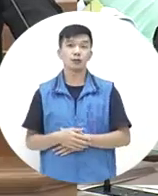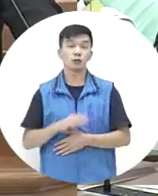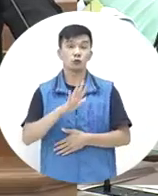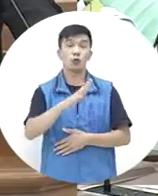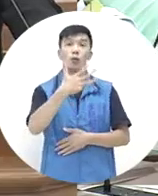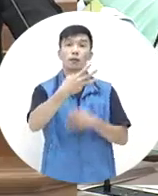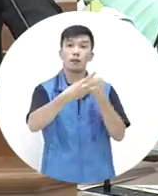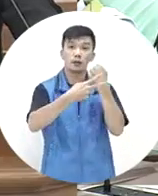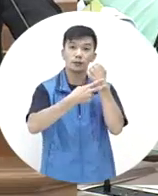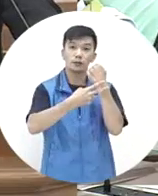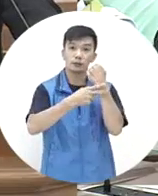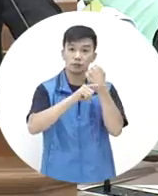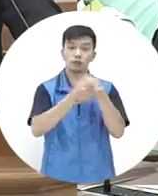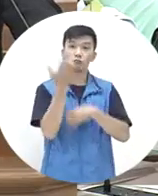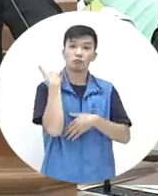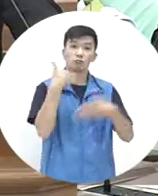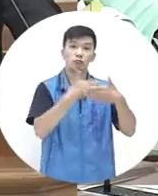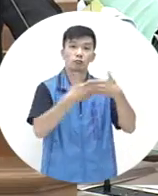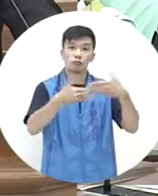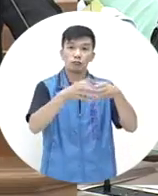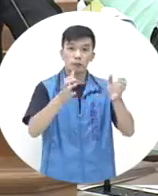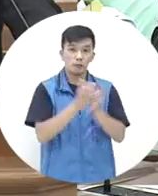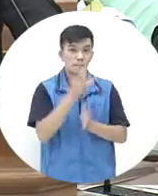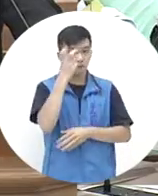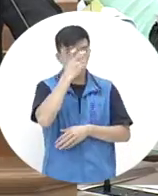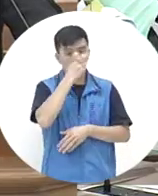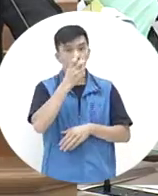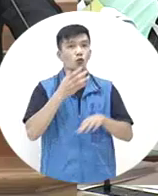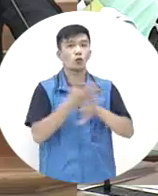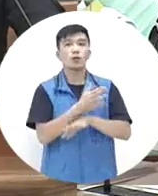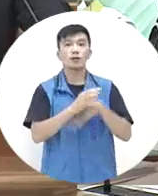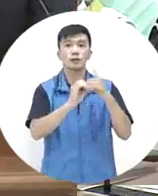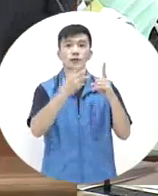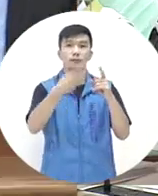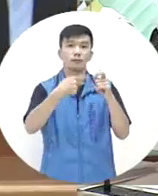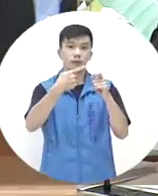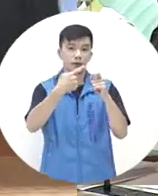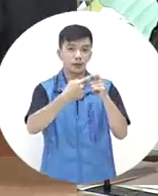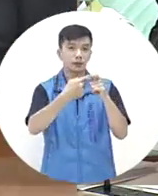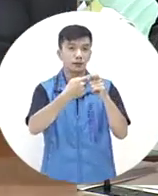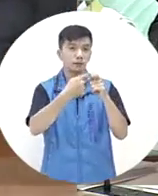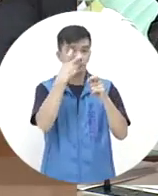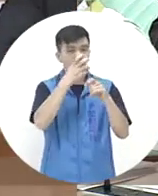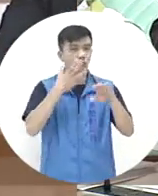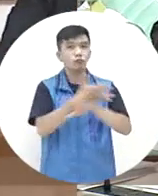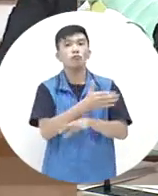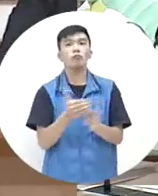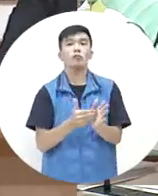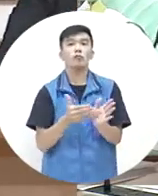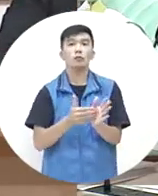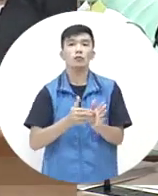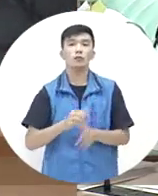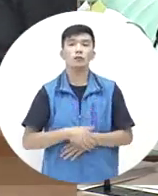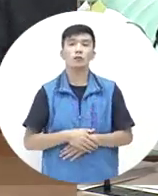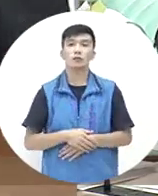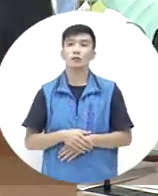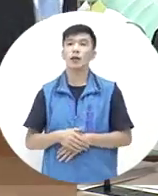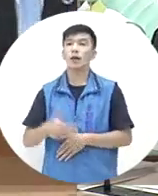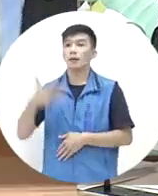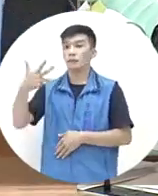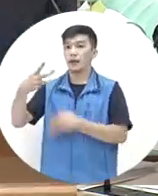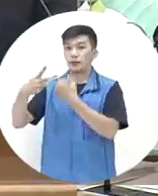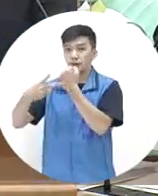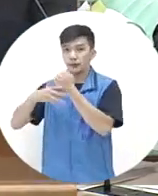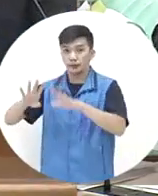一百零八年， 交通部审查， 交通部一百零八年就已经通过。报到行政 院巴黎啊， 还没核定。 巴黎今年的九月第六